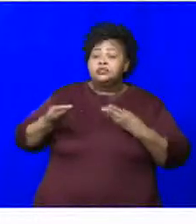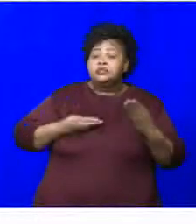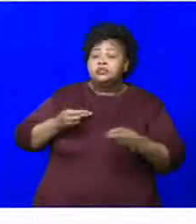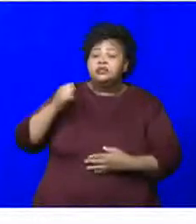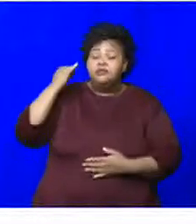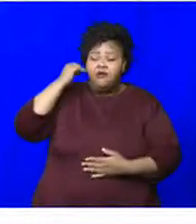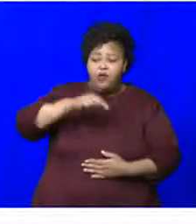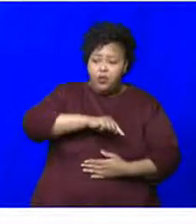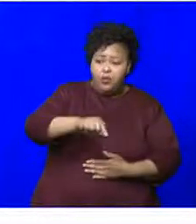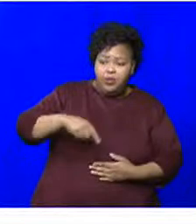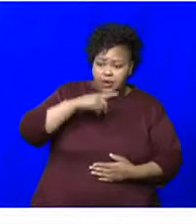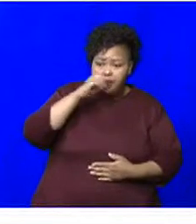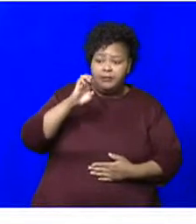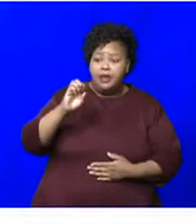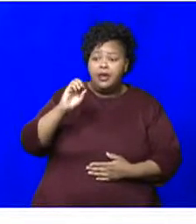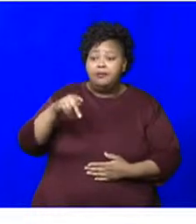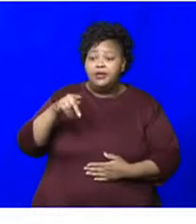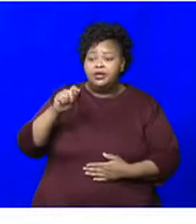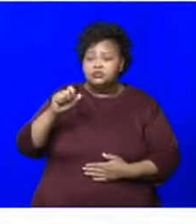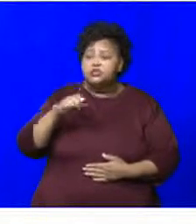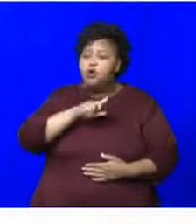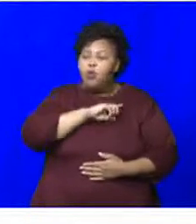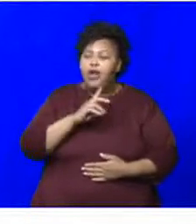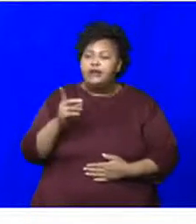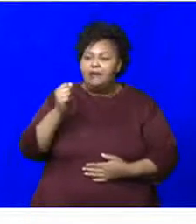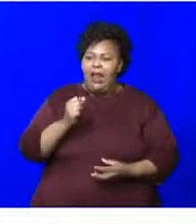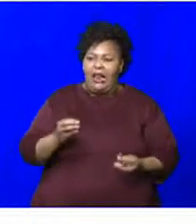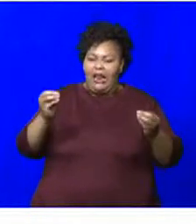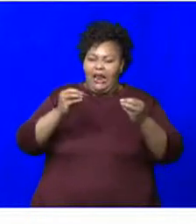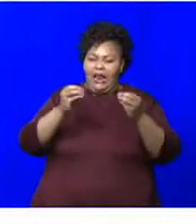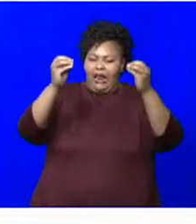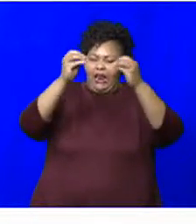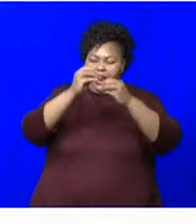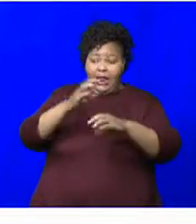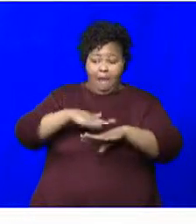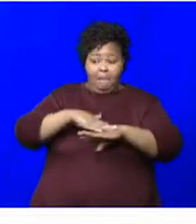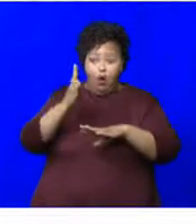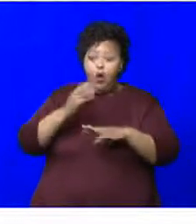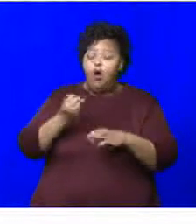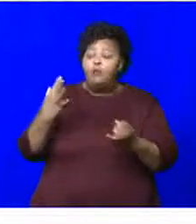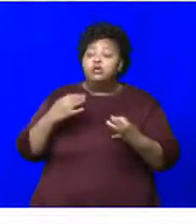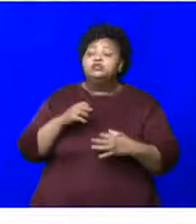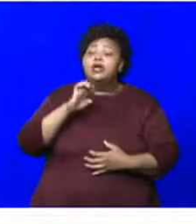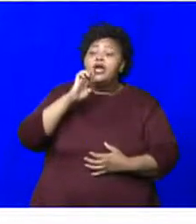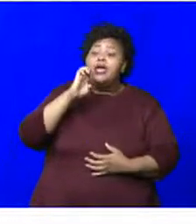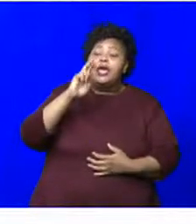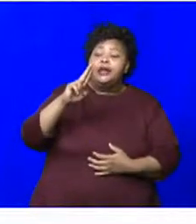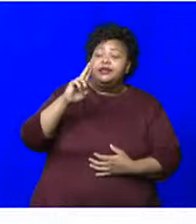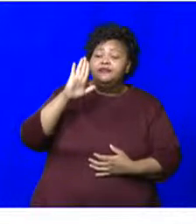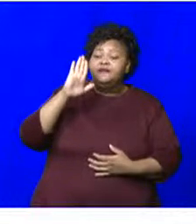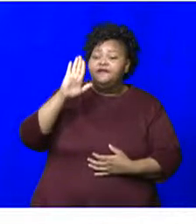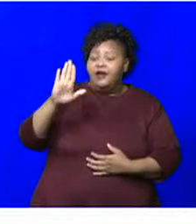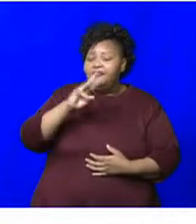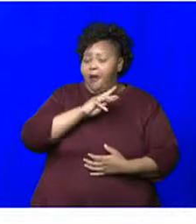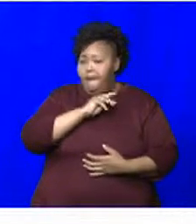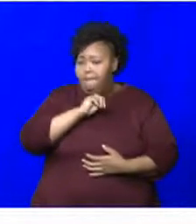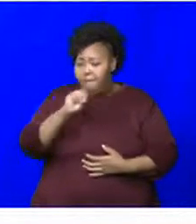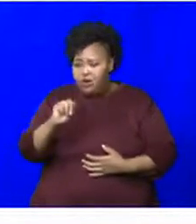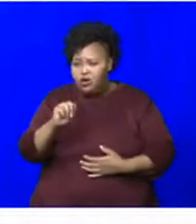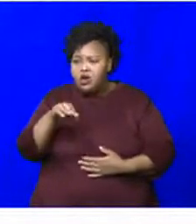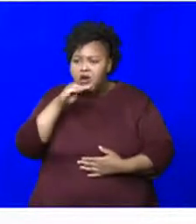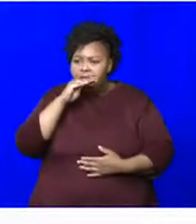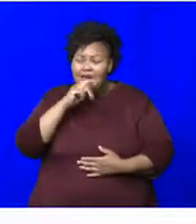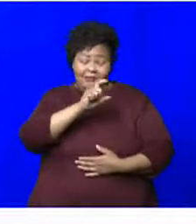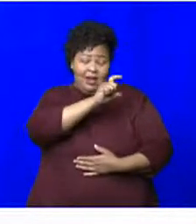katseni. Letikwelete tenga imali lengu 85 million wemalangeni.